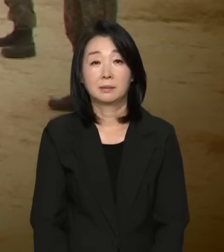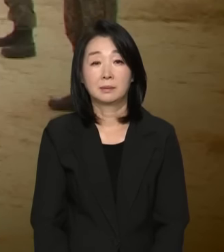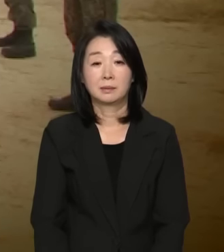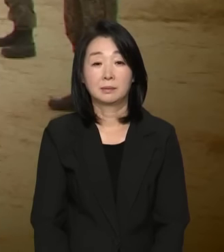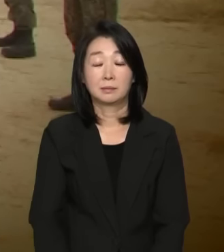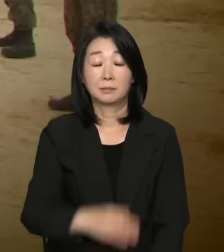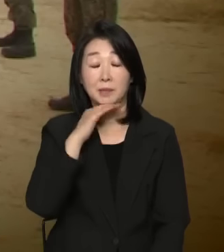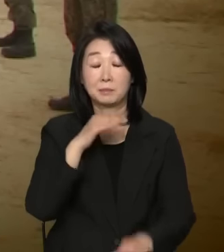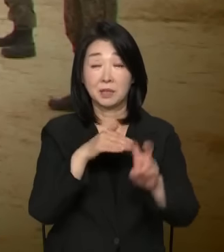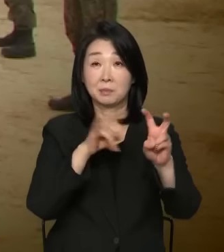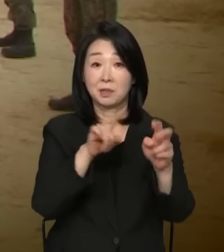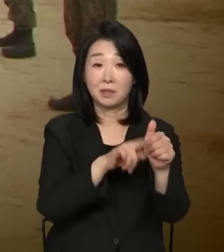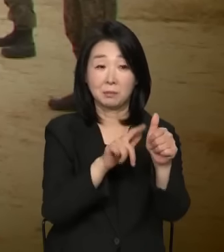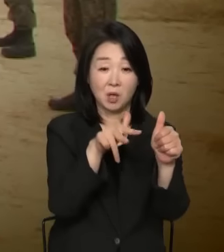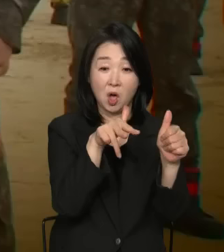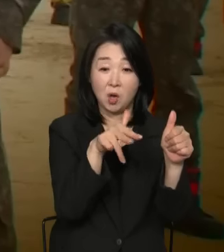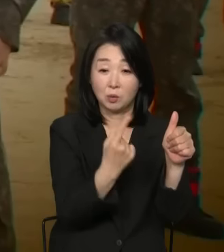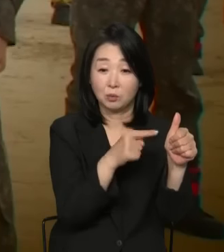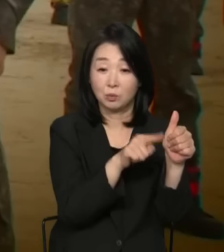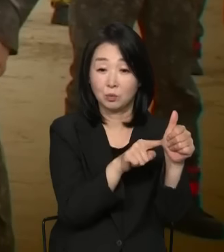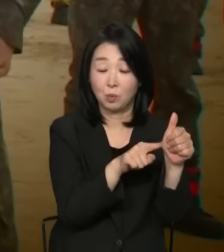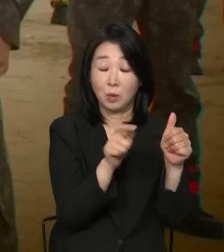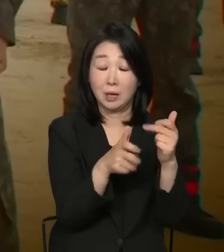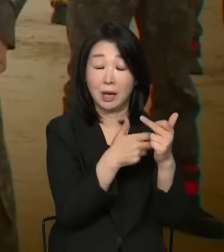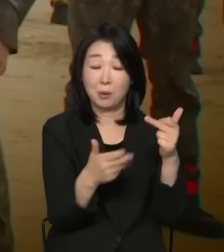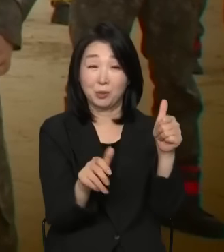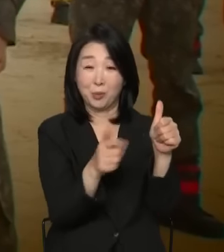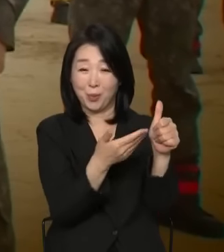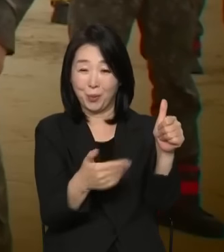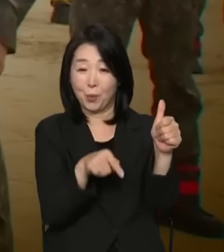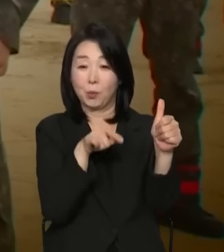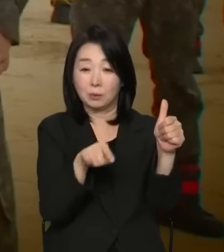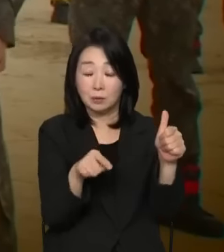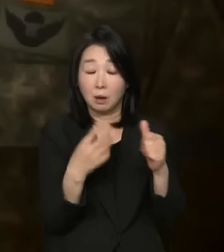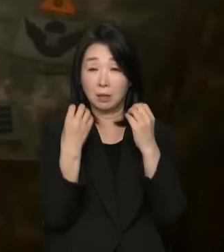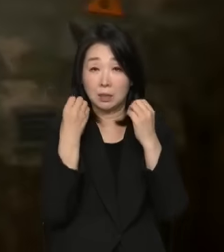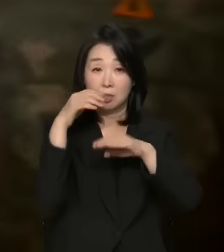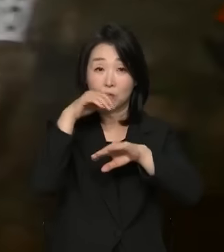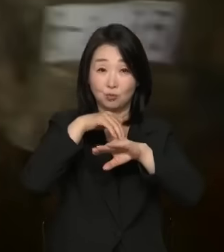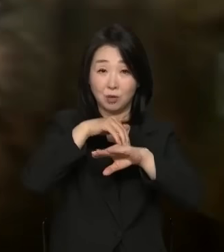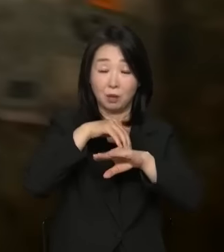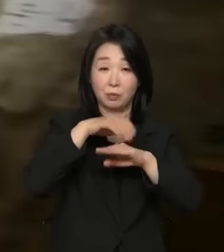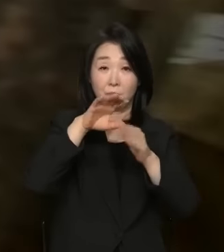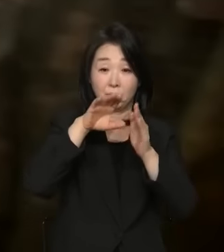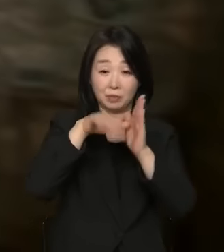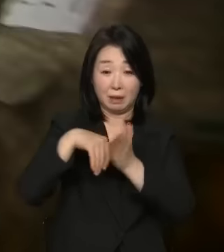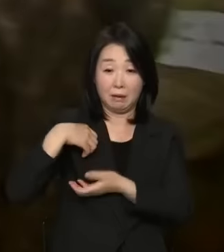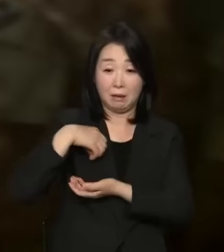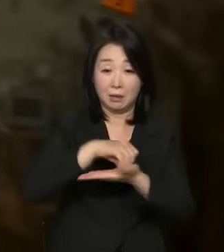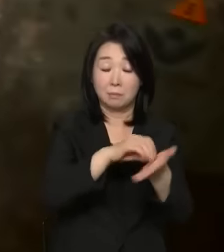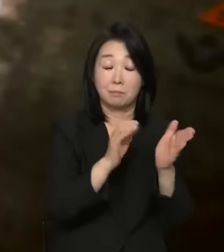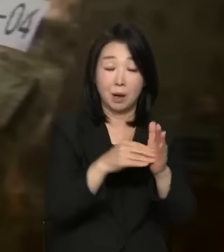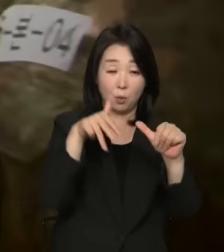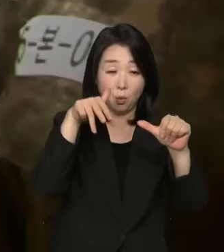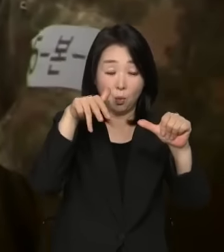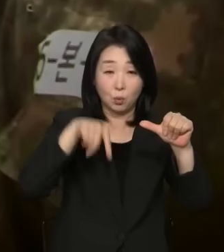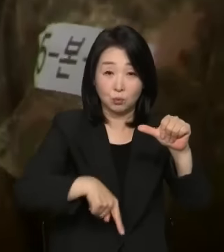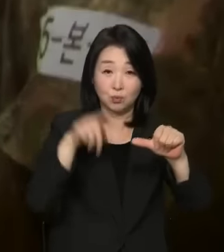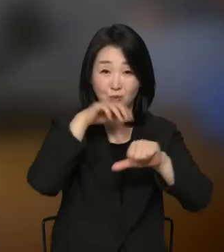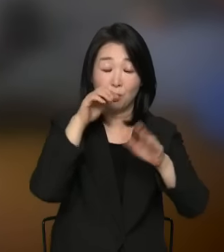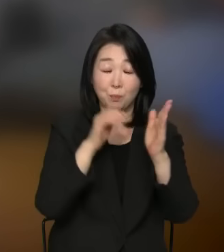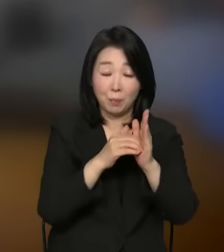20대 남성 조 씨는 지난 7월 강원도 홍천에 있는 신병교육대에 입대했습니다. 5주간 신병교육을 마치고